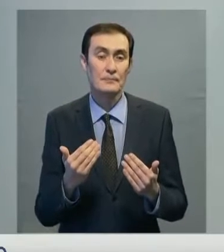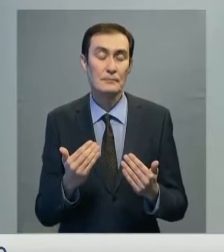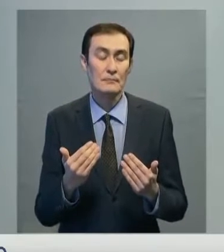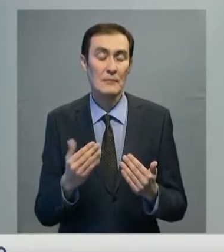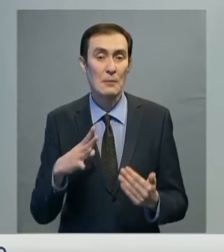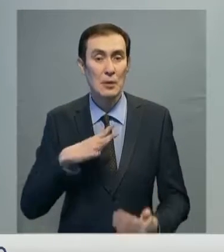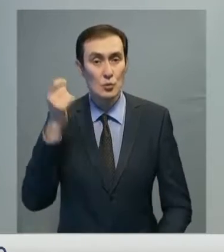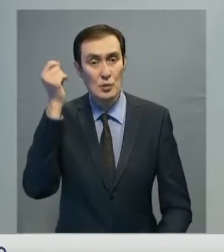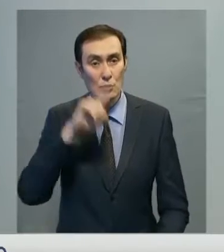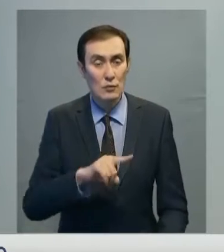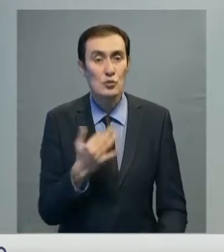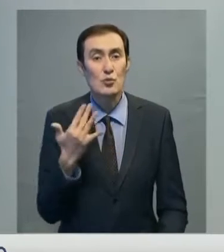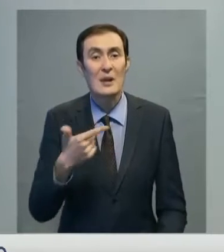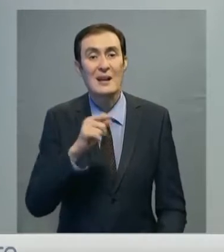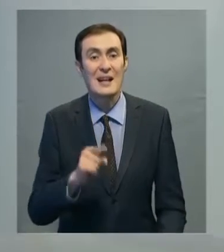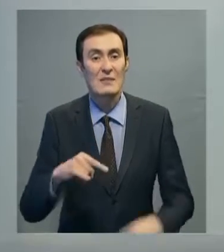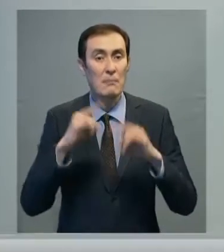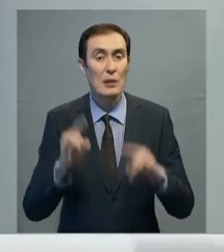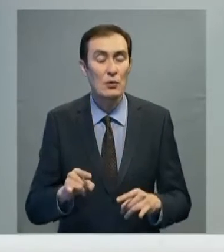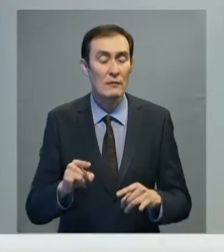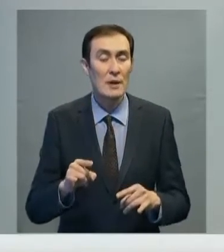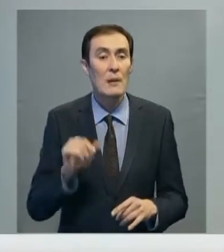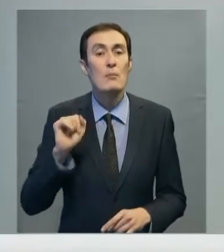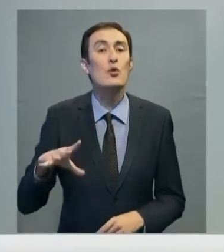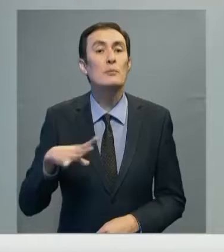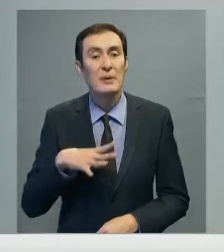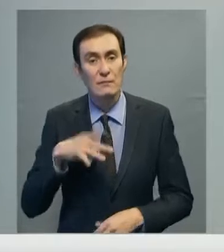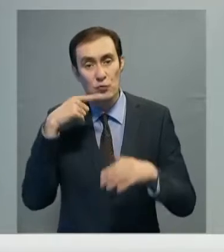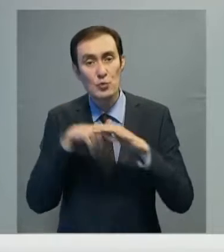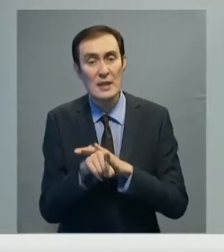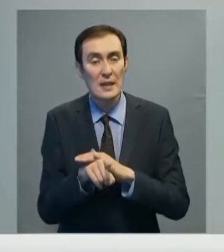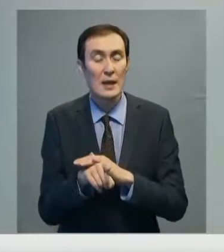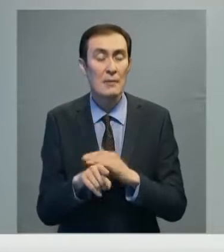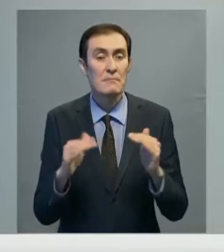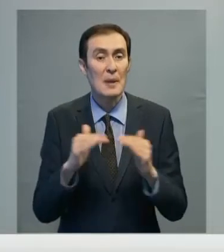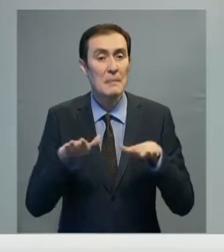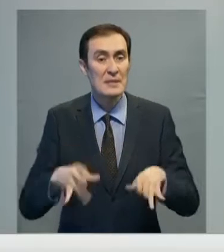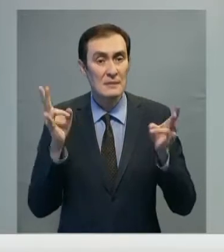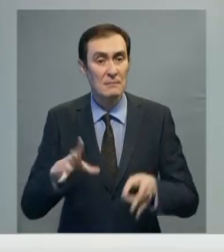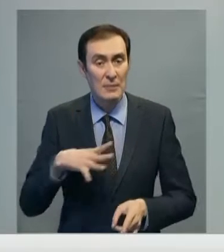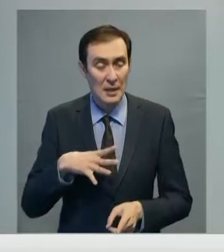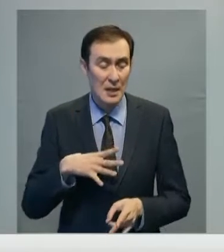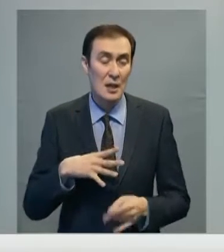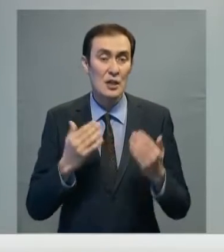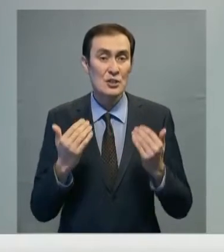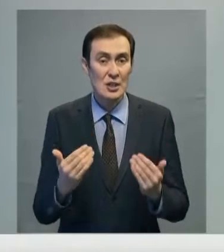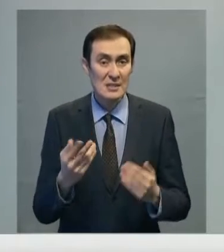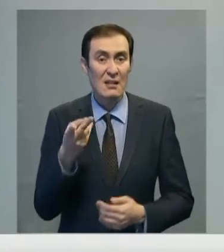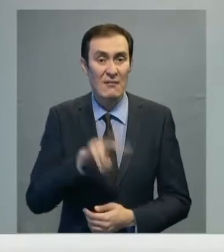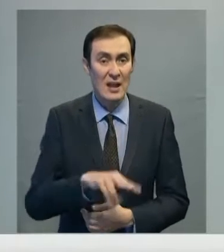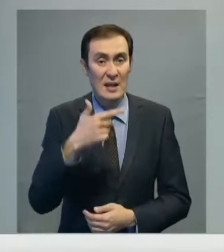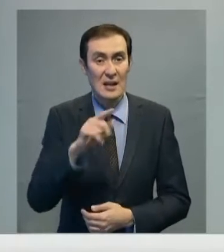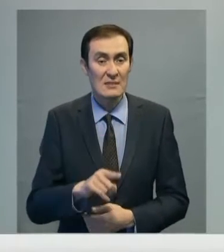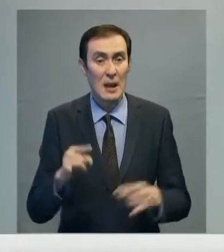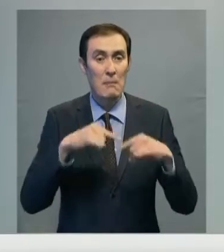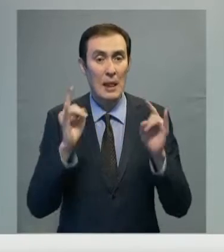были установлены количество газовых баллонов, которые, возможно, могут быть находиться на данном месте. Получается, у нас сейчас два газовых баллона